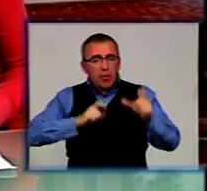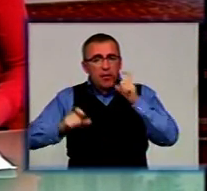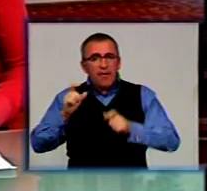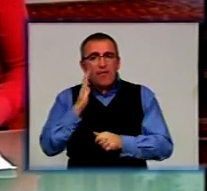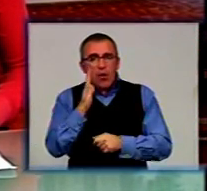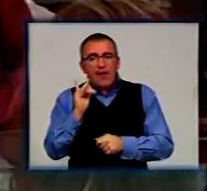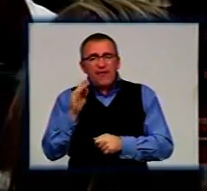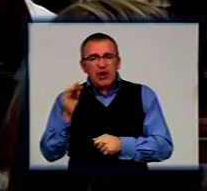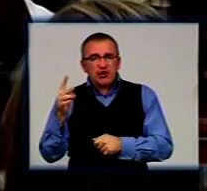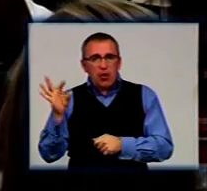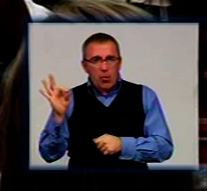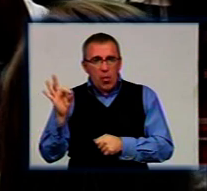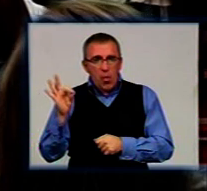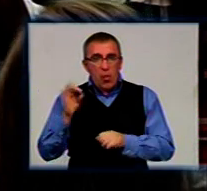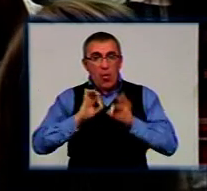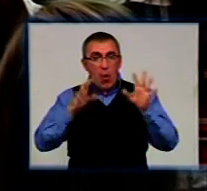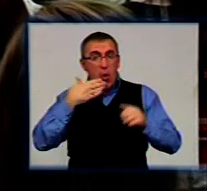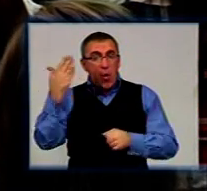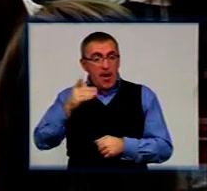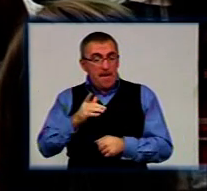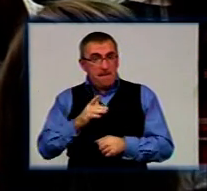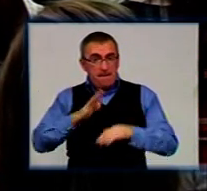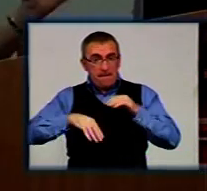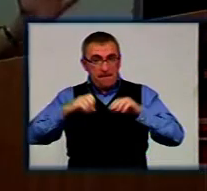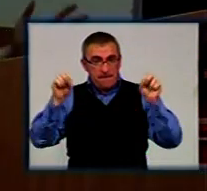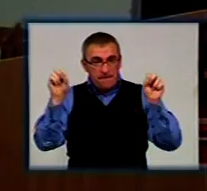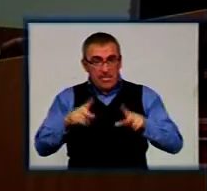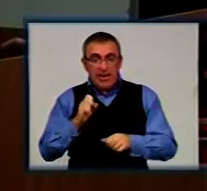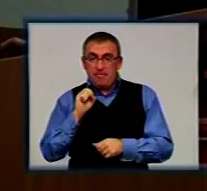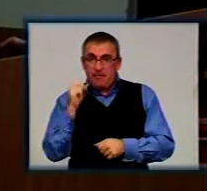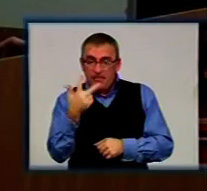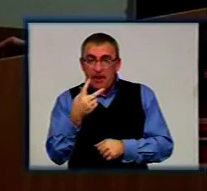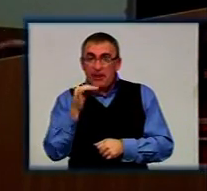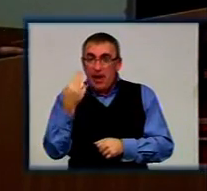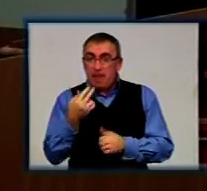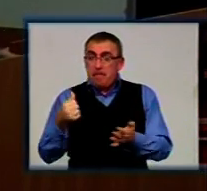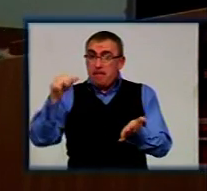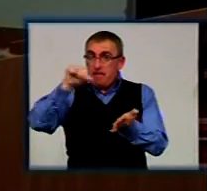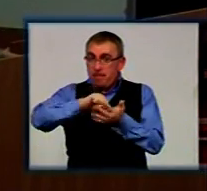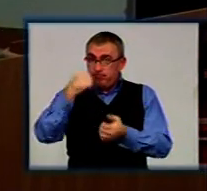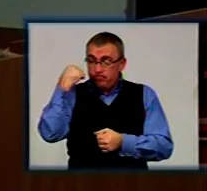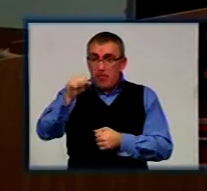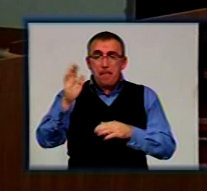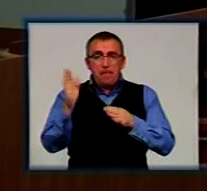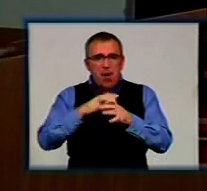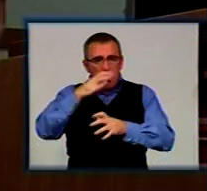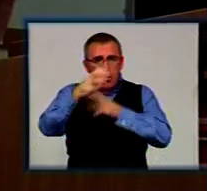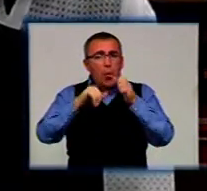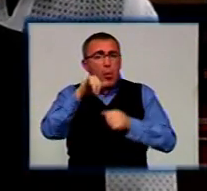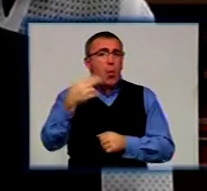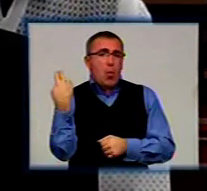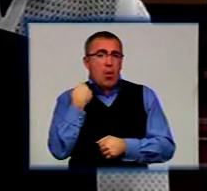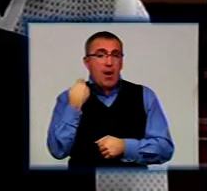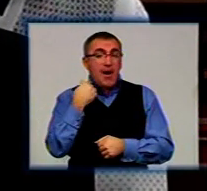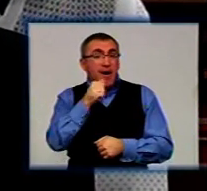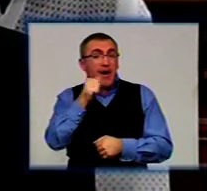Володимира Винниченка. Конкурс ораторського мистецтва проходить у три етапи. Переможець національного представлятиме Україну на міжнародному у Лондоні. Торік